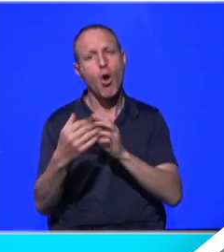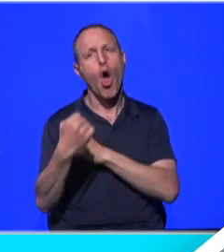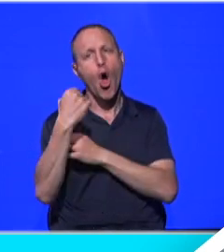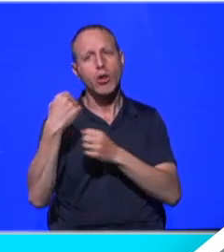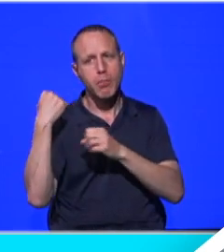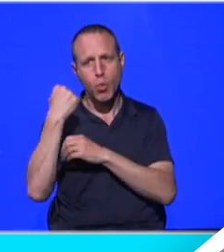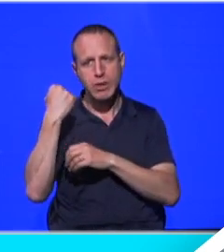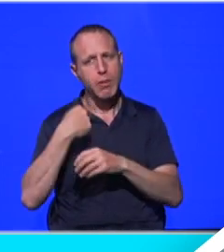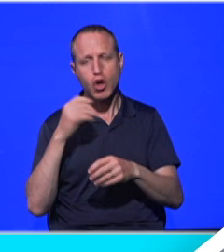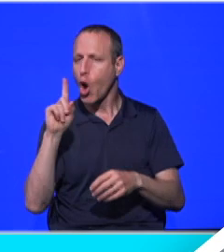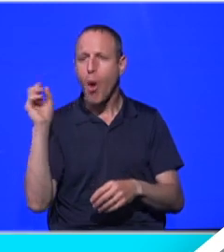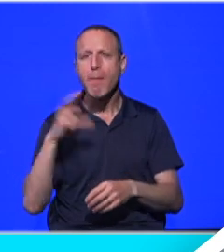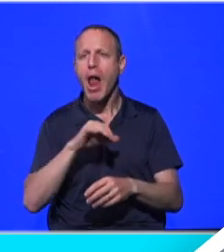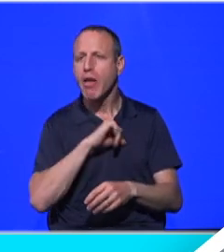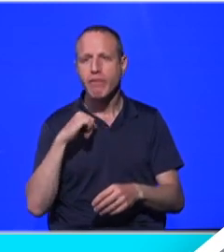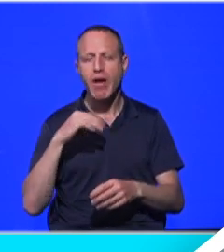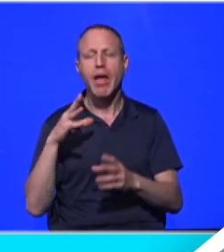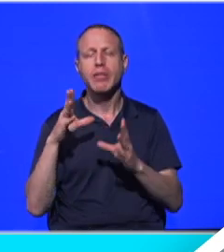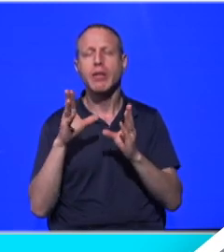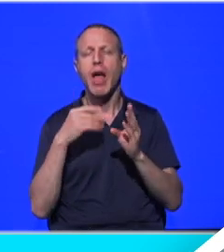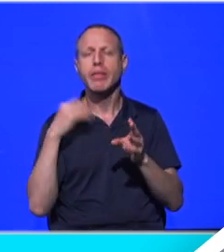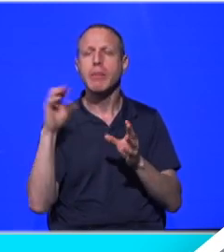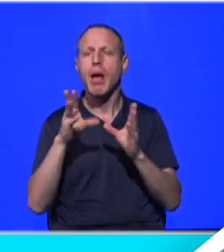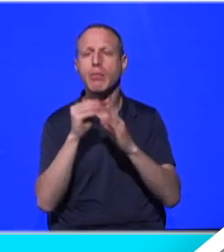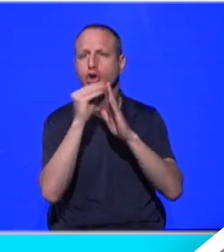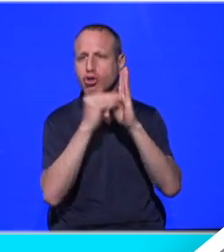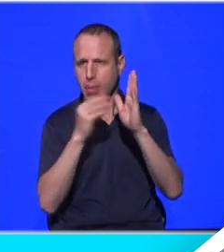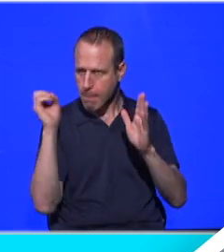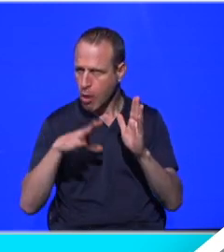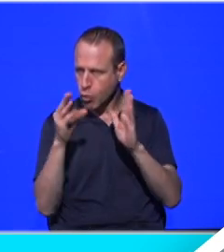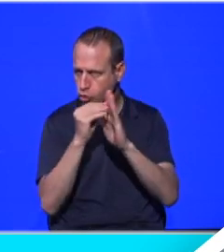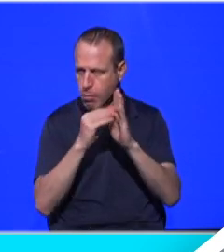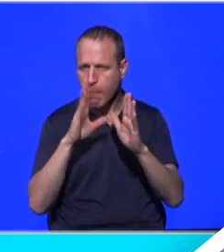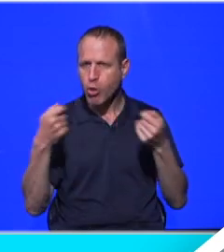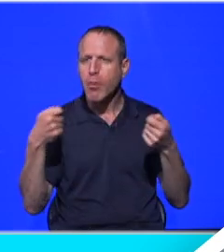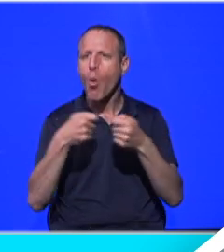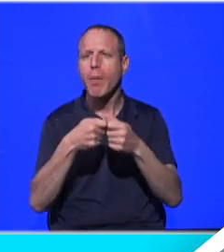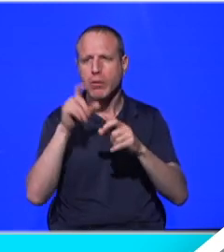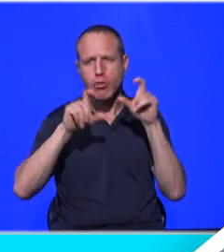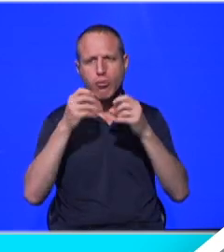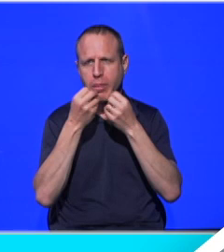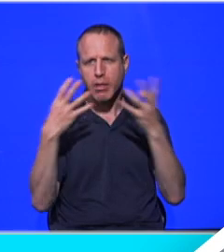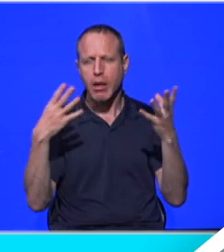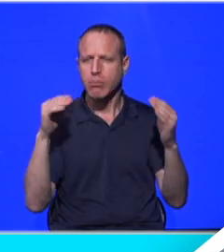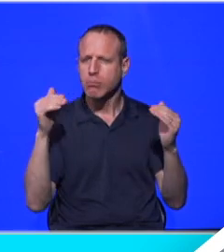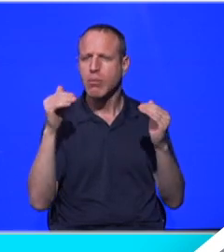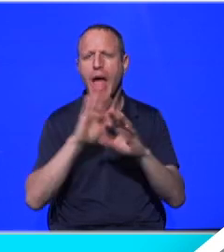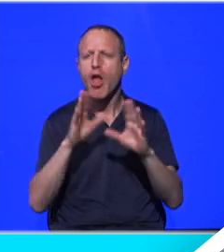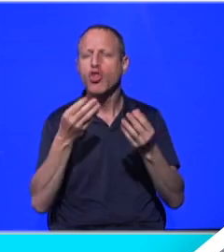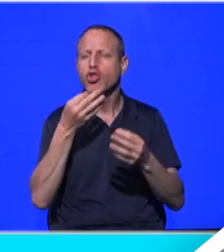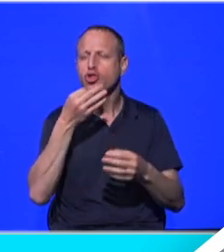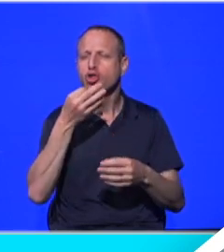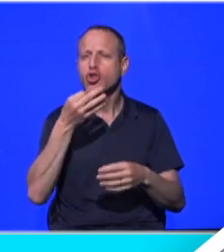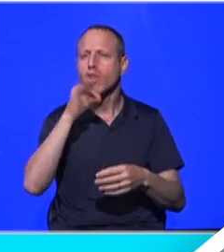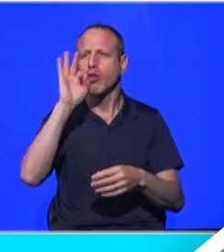אני לא בא לבד, אני בא עם רשימה, באנו עם רשימה, כן. שהיא מאוד מכובדת, שיש בה אנשים נהדרים שמתאימים, אין טובים מהם